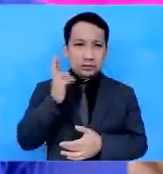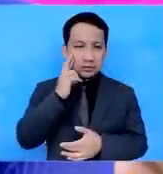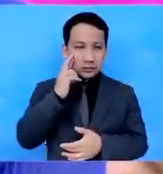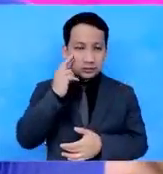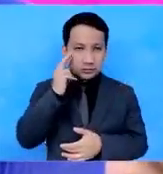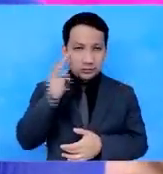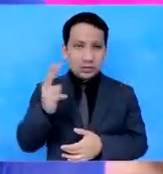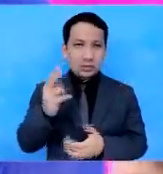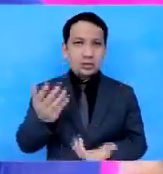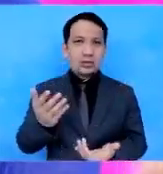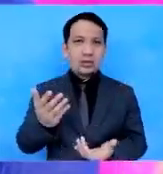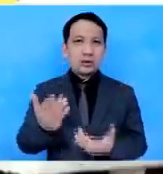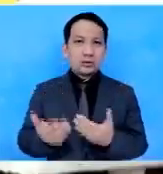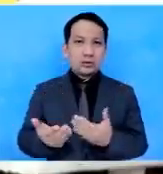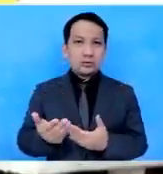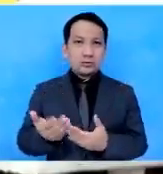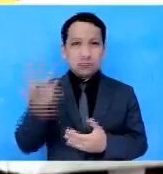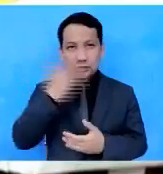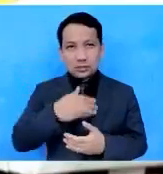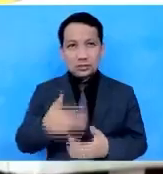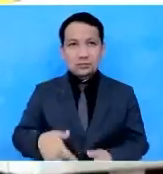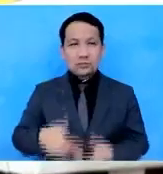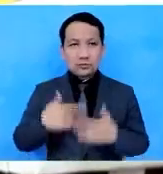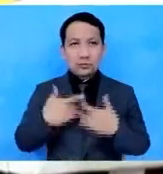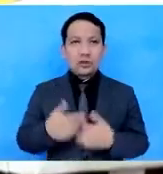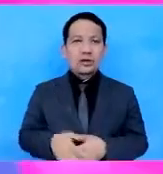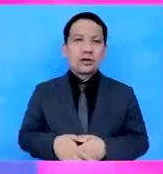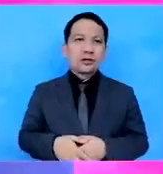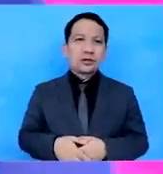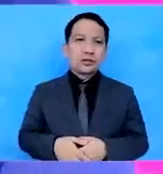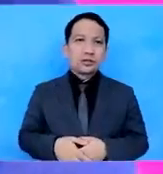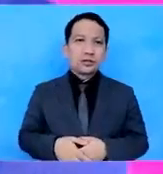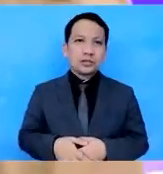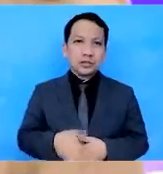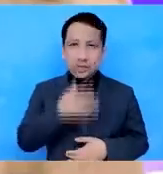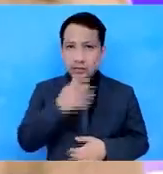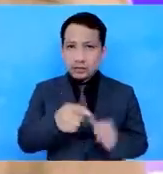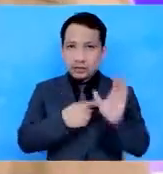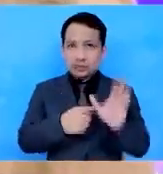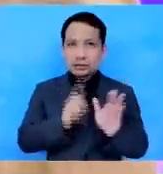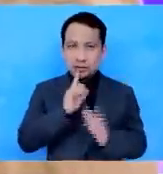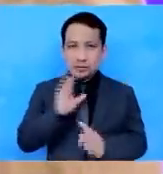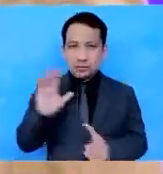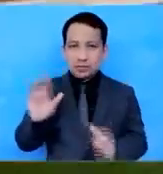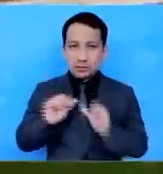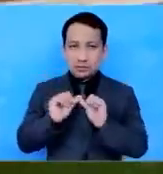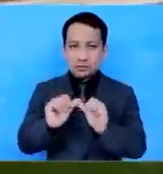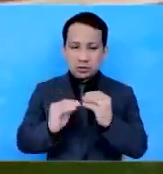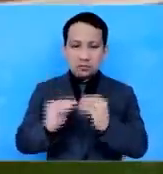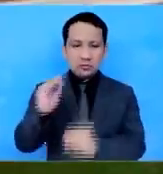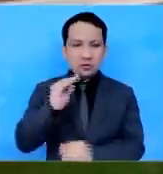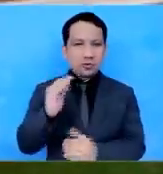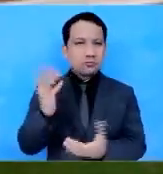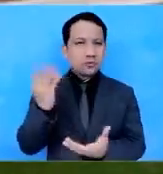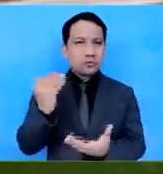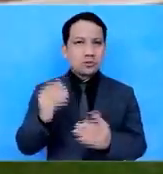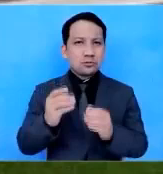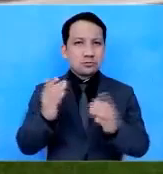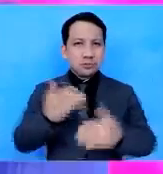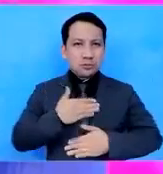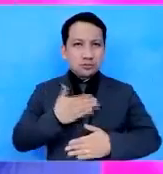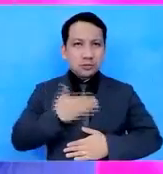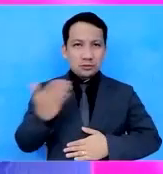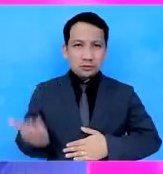Velasquez sa Magandang Buhay. Ang mga mom she nag-promise na mas gaganahan pa nilang pagpapasaya tuwing